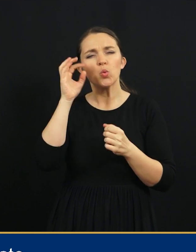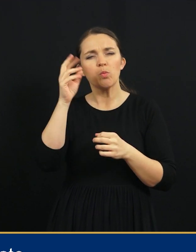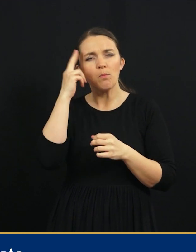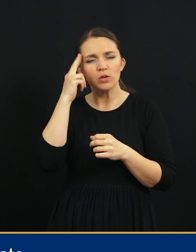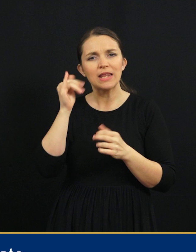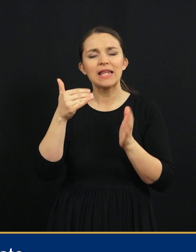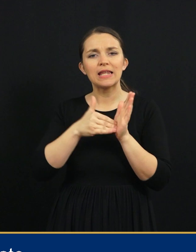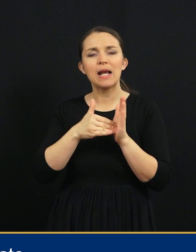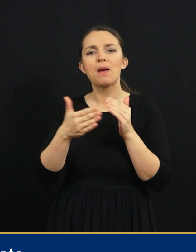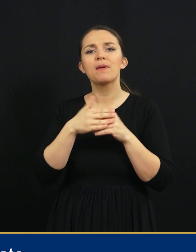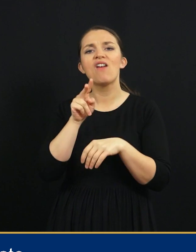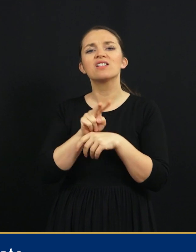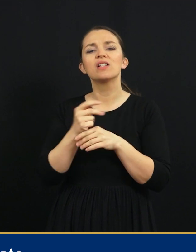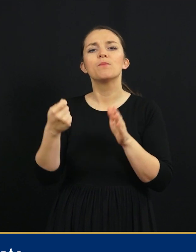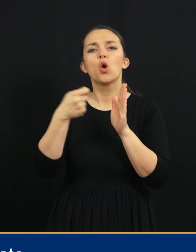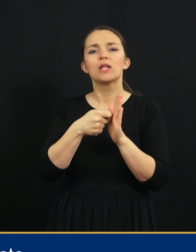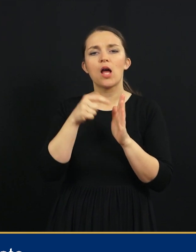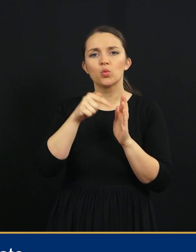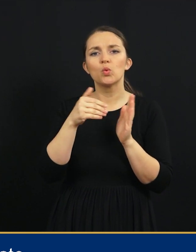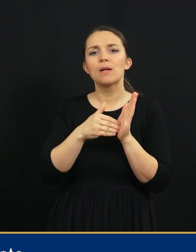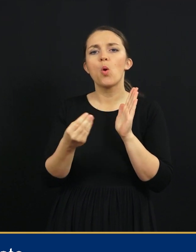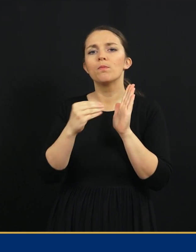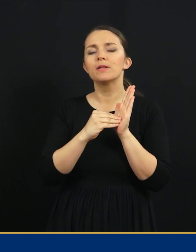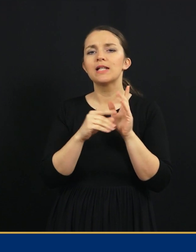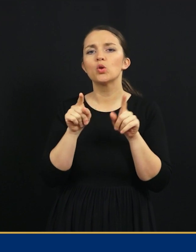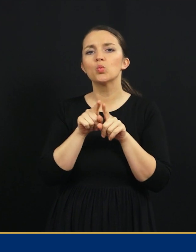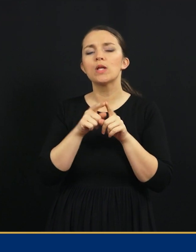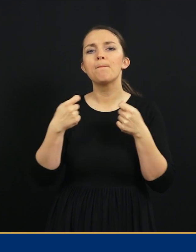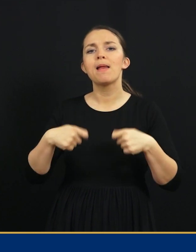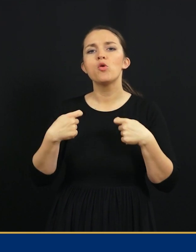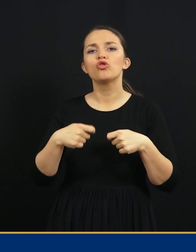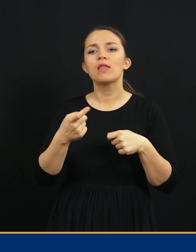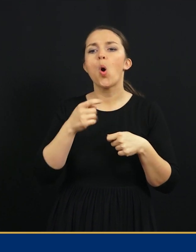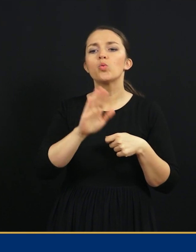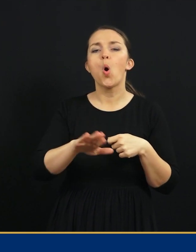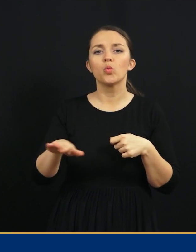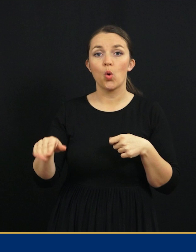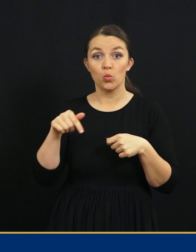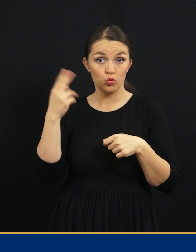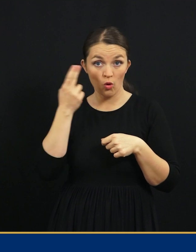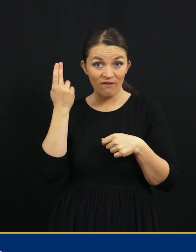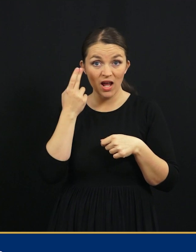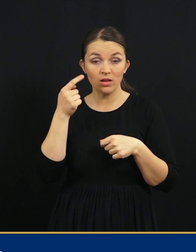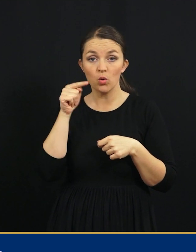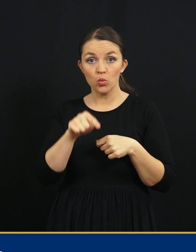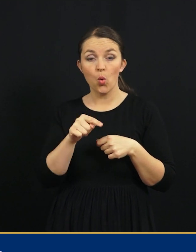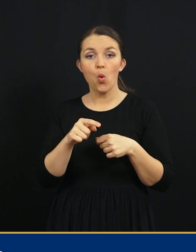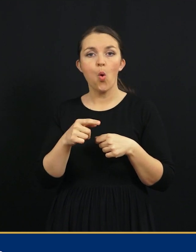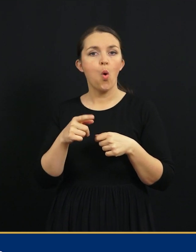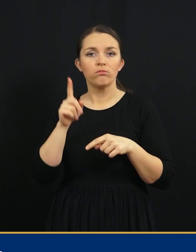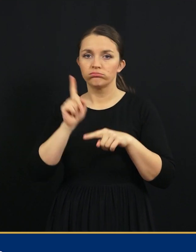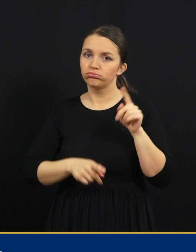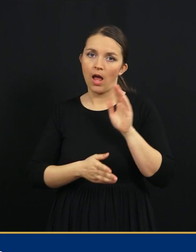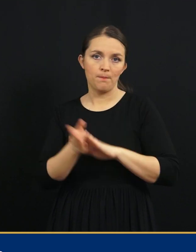zelo dobro poznate, da je treba pri varstvenem dodatku vpisati tudi premoženje otrok. V Sloveniji se je